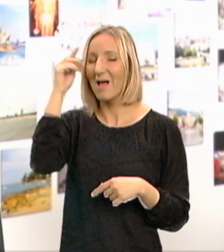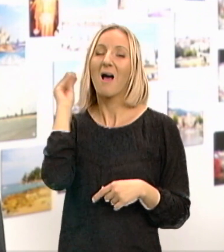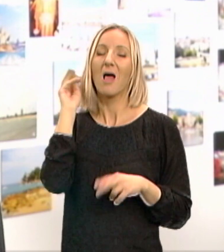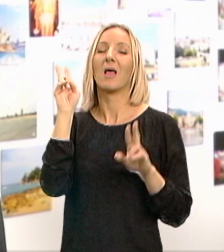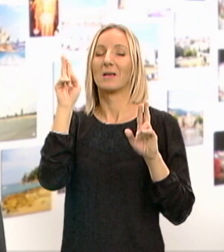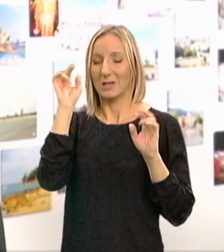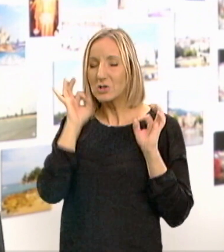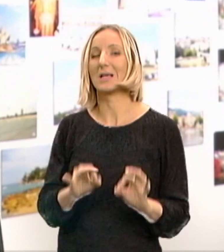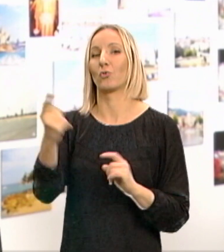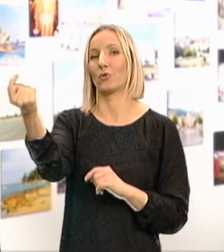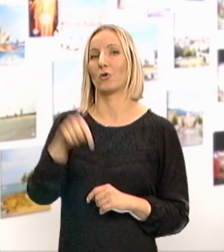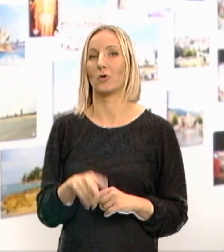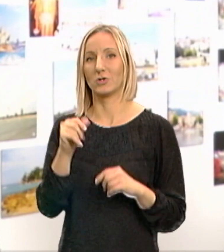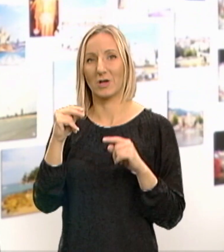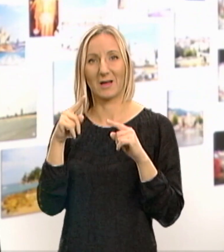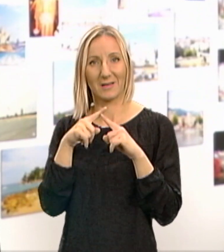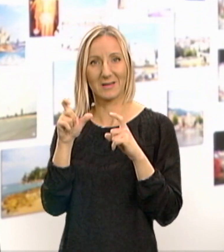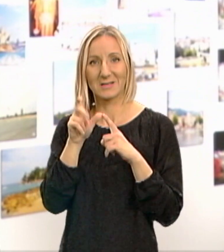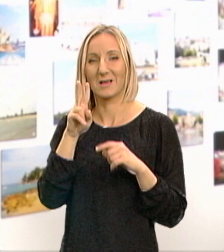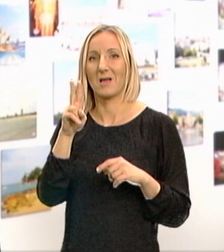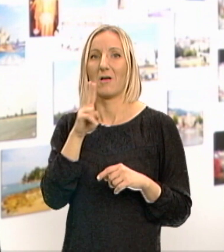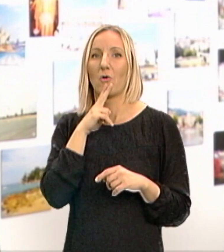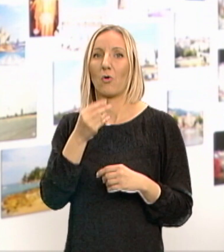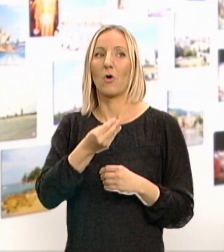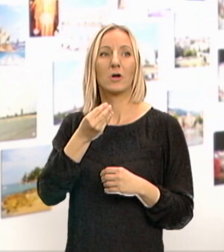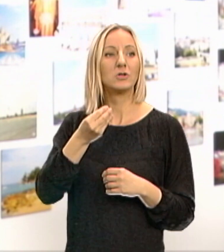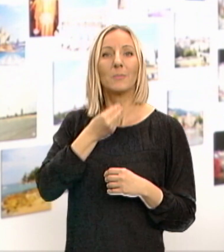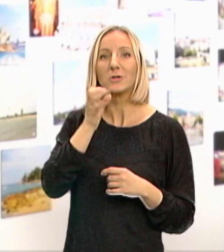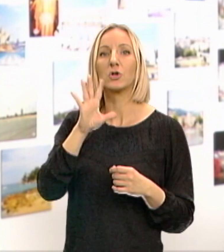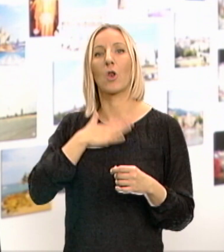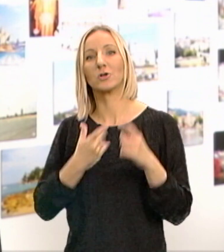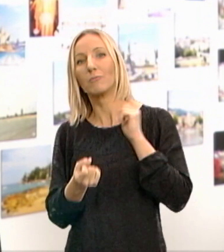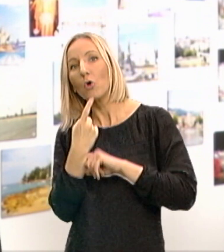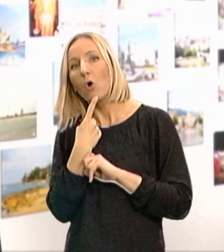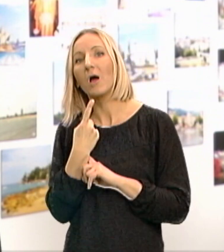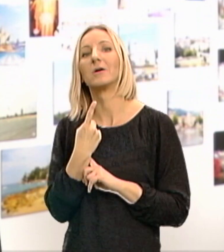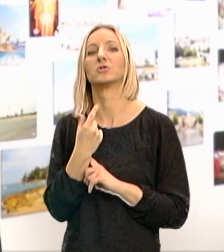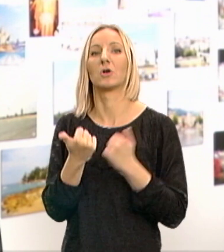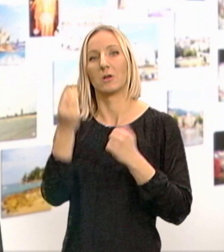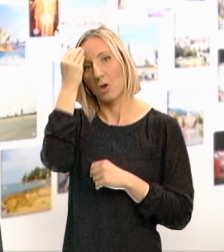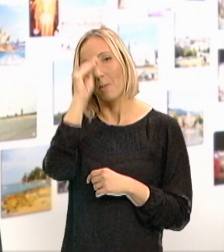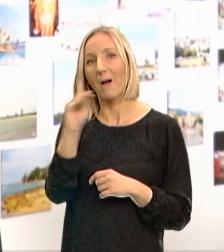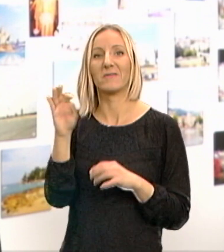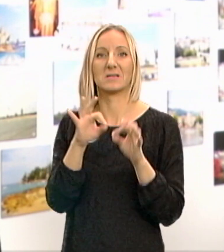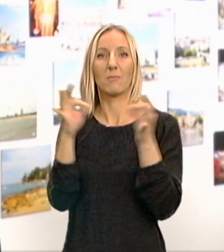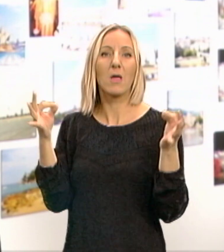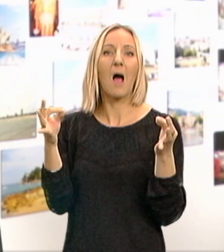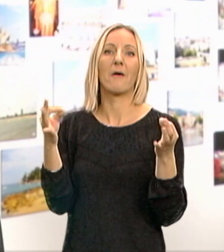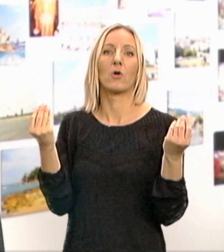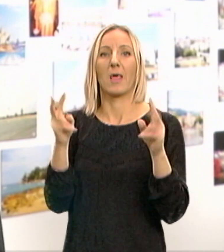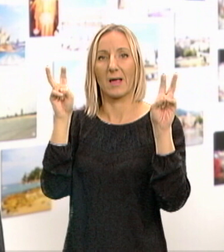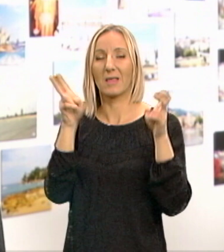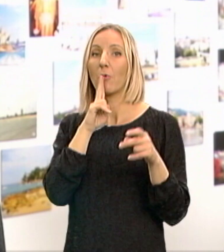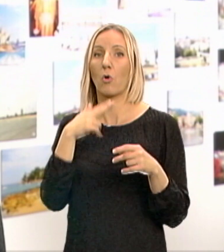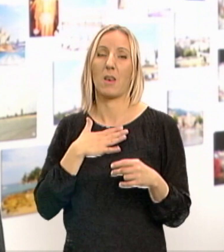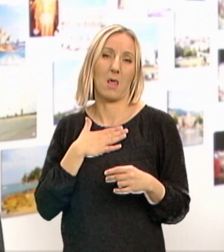na nekoga iz RTS-a ko će da pokrije neki događaj ili da kažemo obavestijemo javnost o nekoj temi koja je